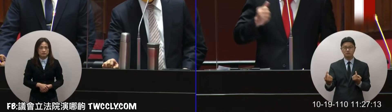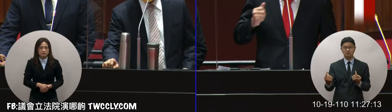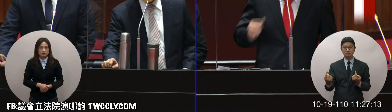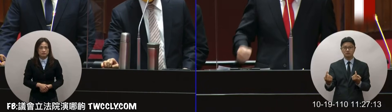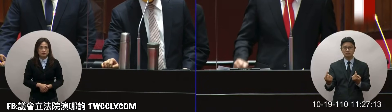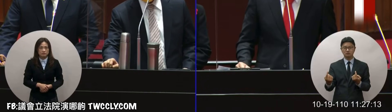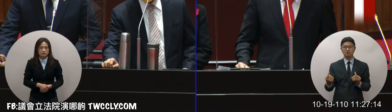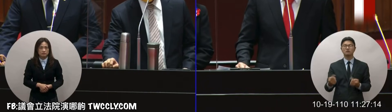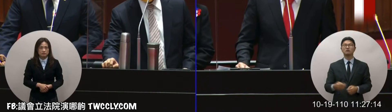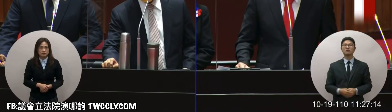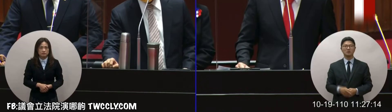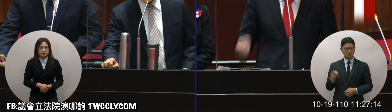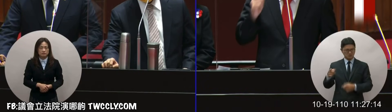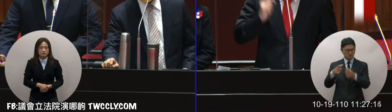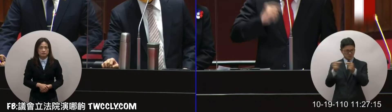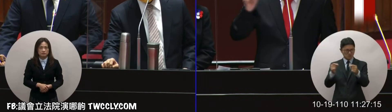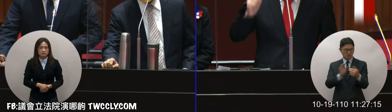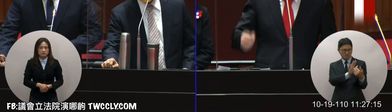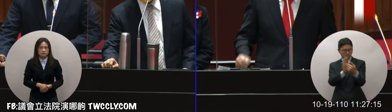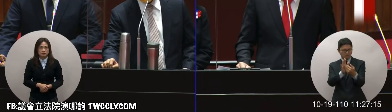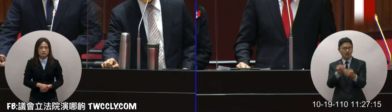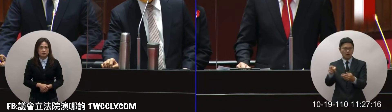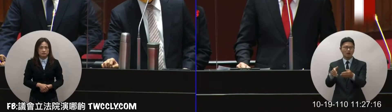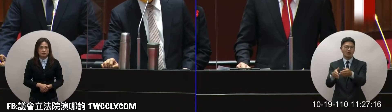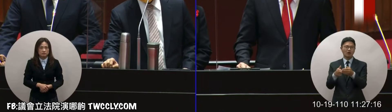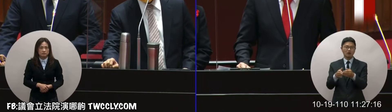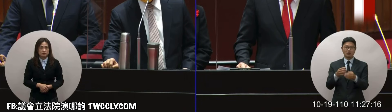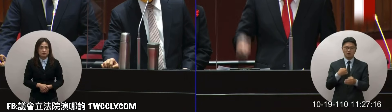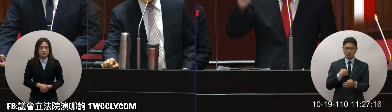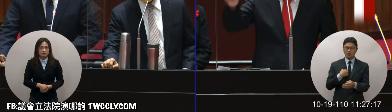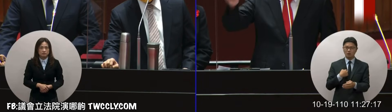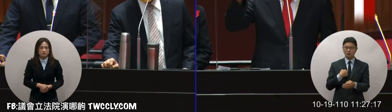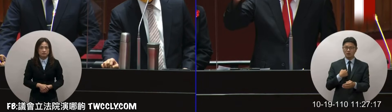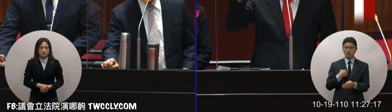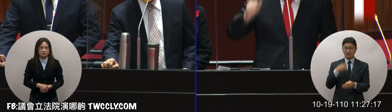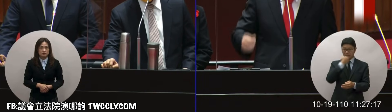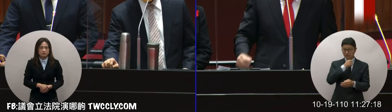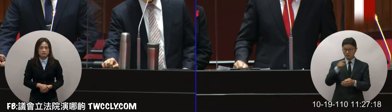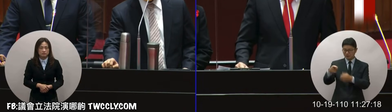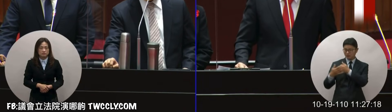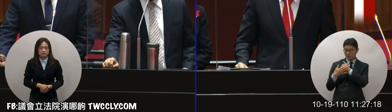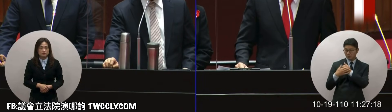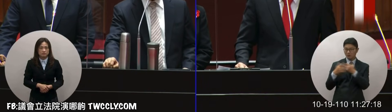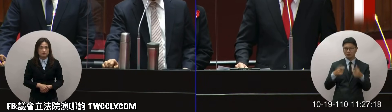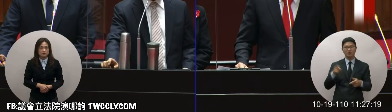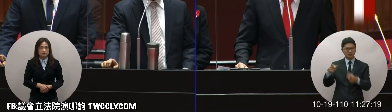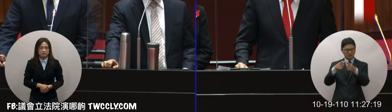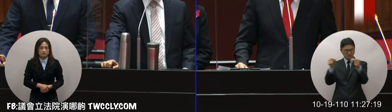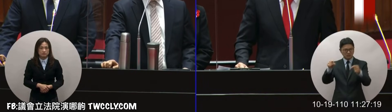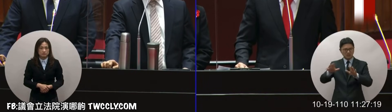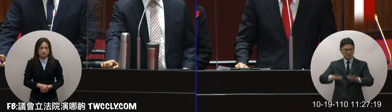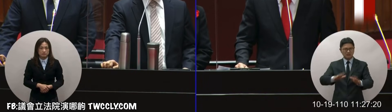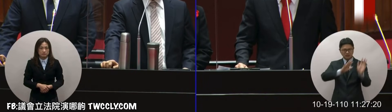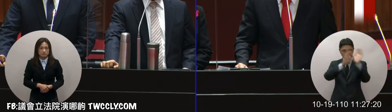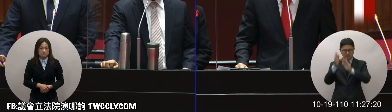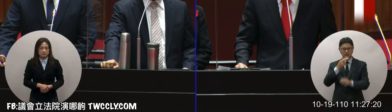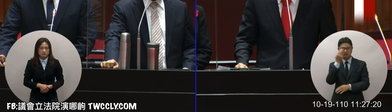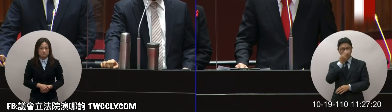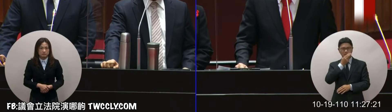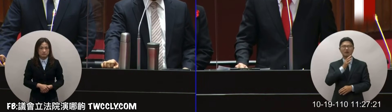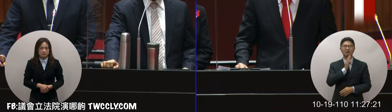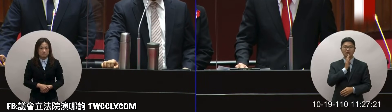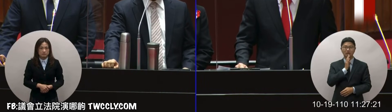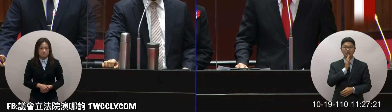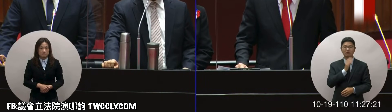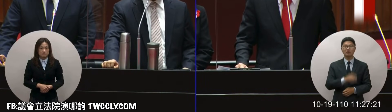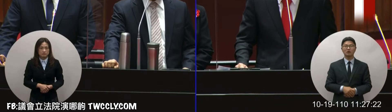台湾的防卫，不是台湾需要日本，日本远比台湾更危险。我们什么时候要进口